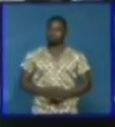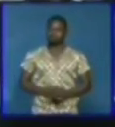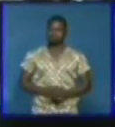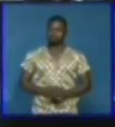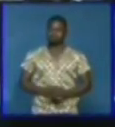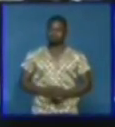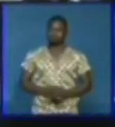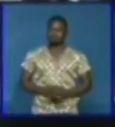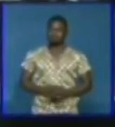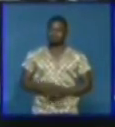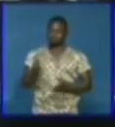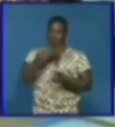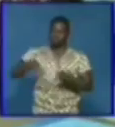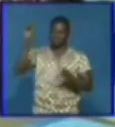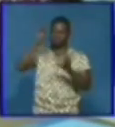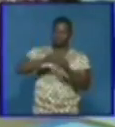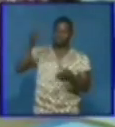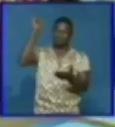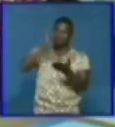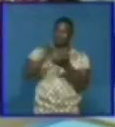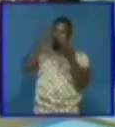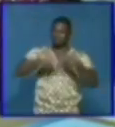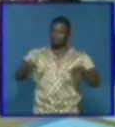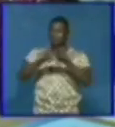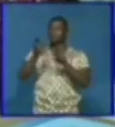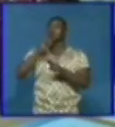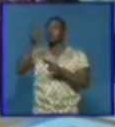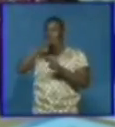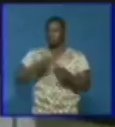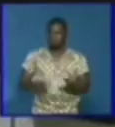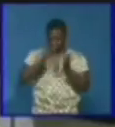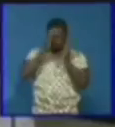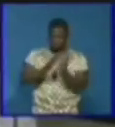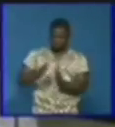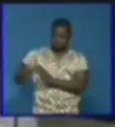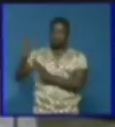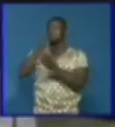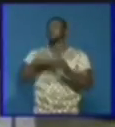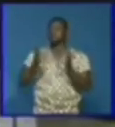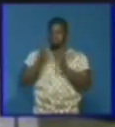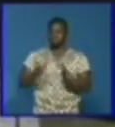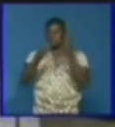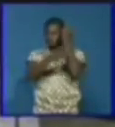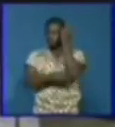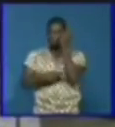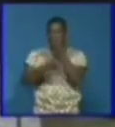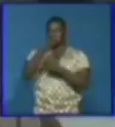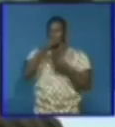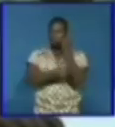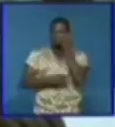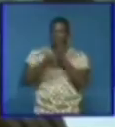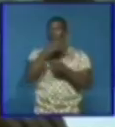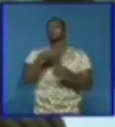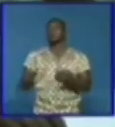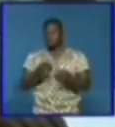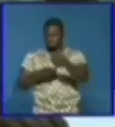Ces participants à cette session de formation sont des planificateurs régionaux, provinciaux, dirigeants des collectivités territoriales